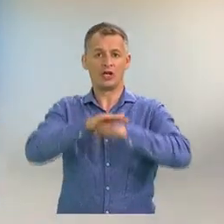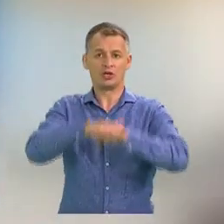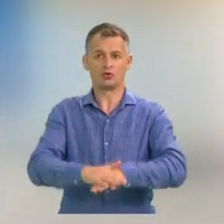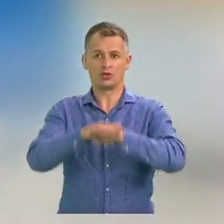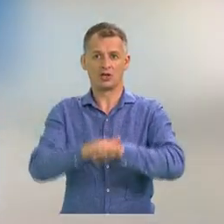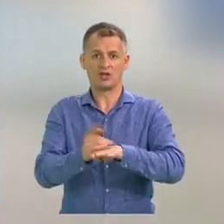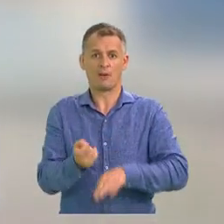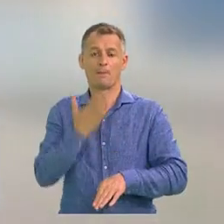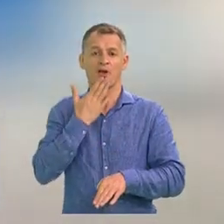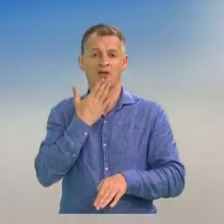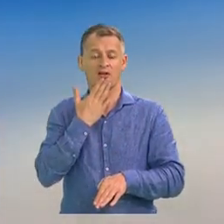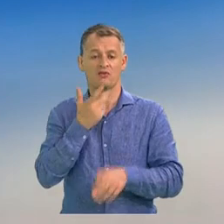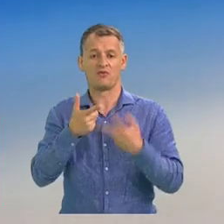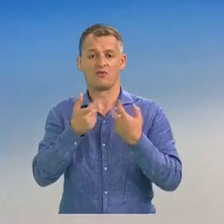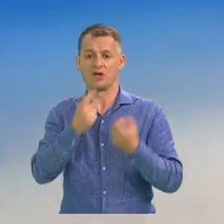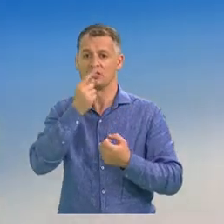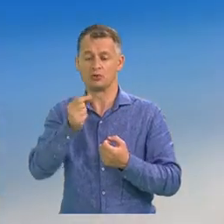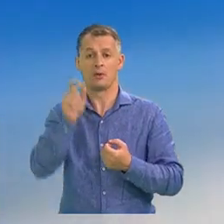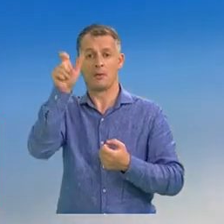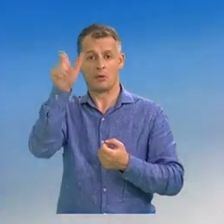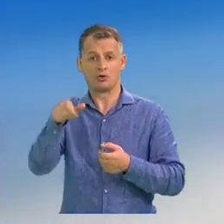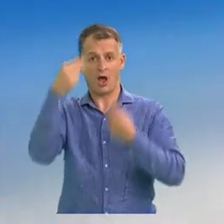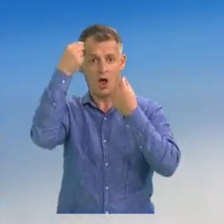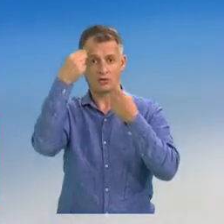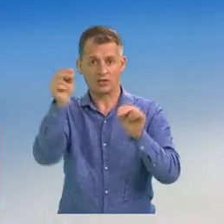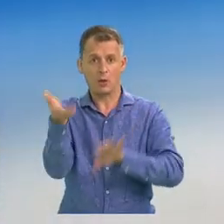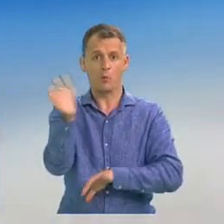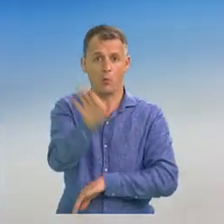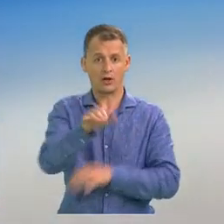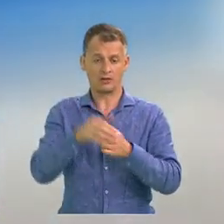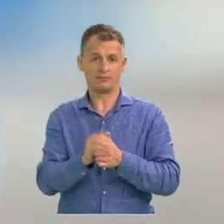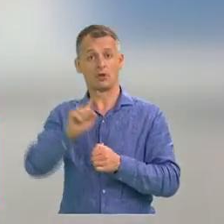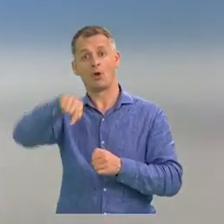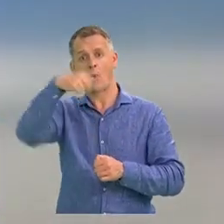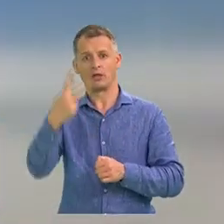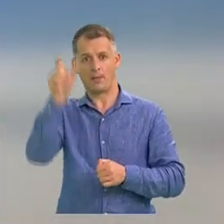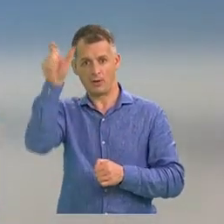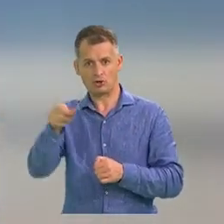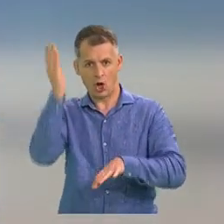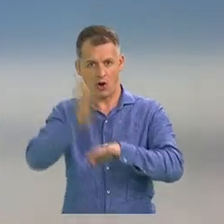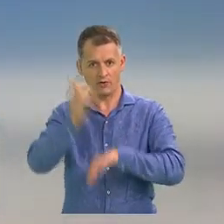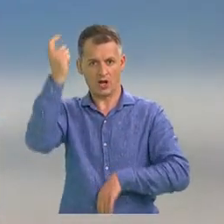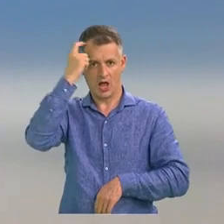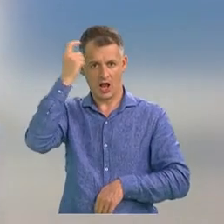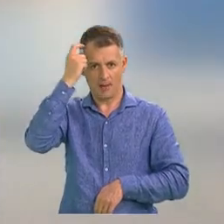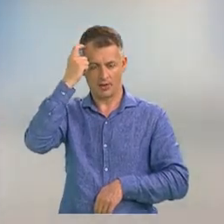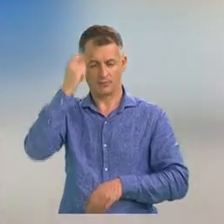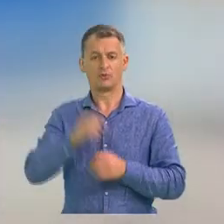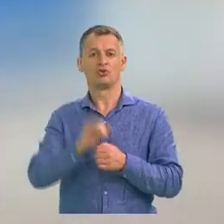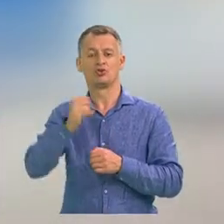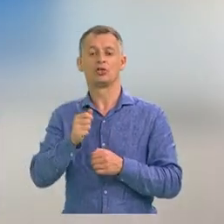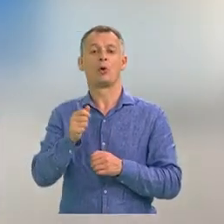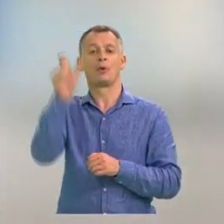resuscitare, dar din păcate, fără răspuns, pacientul a fost declarat decedat. O victimă cu traumatism cranian conștient și o victimă